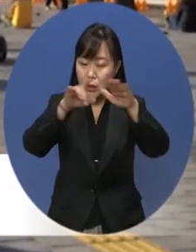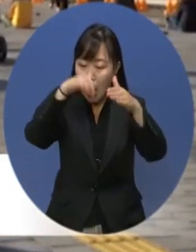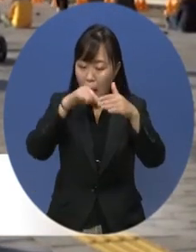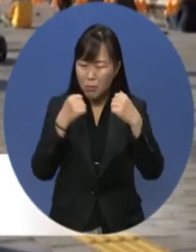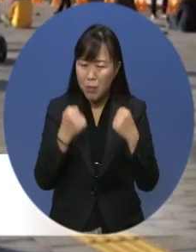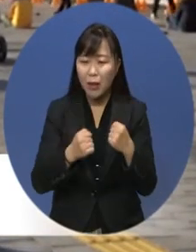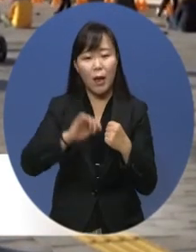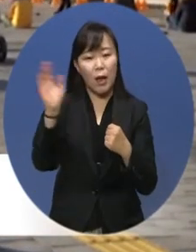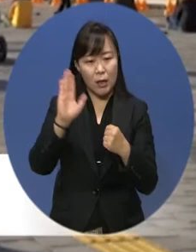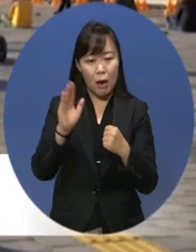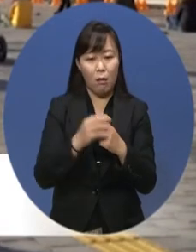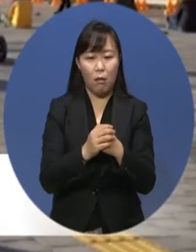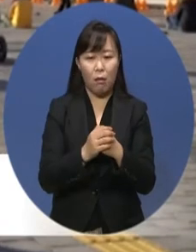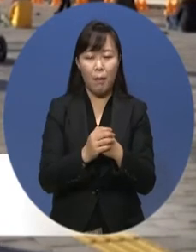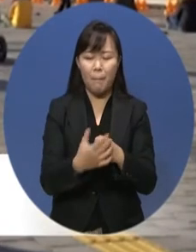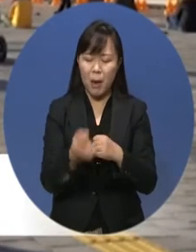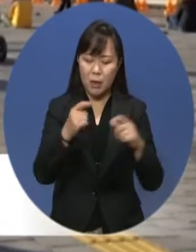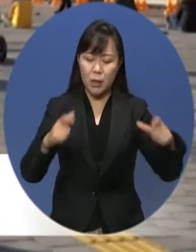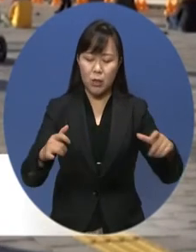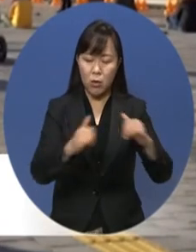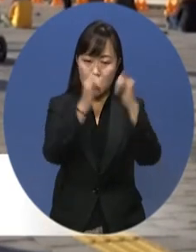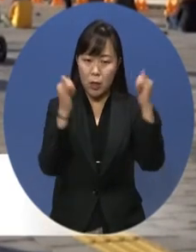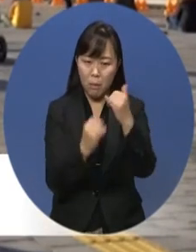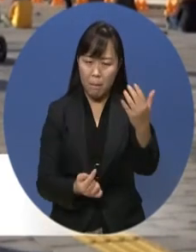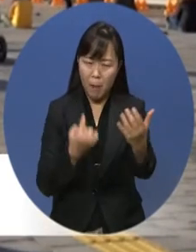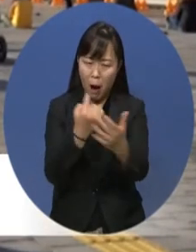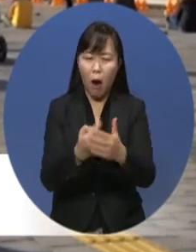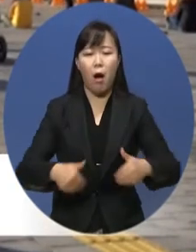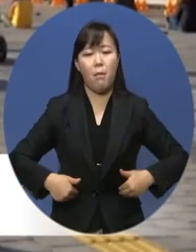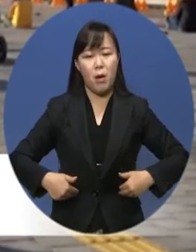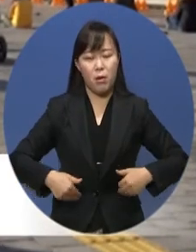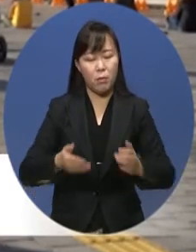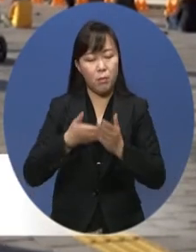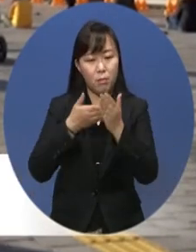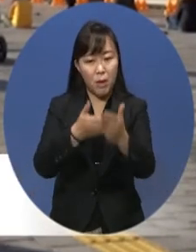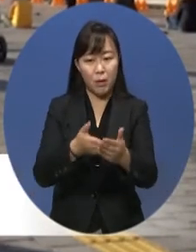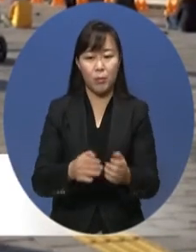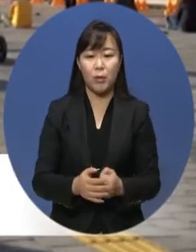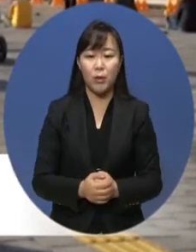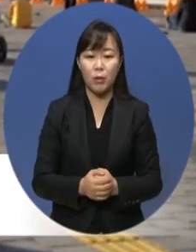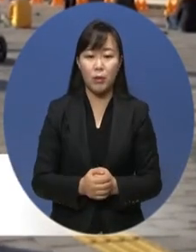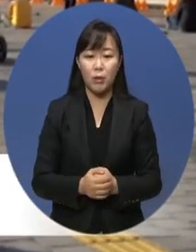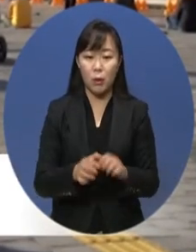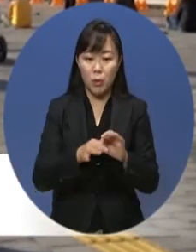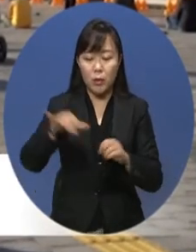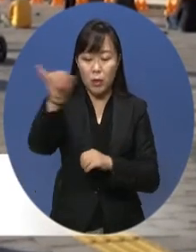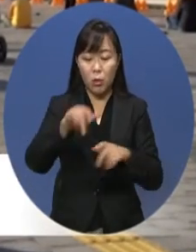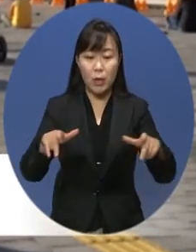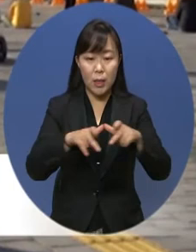있는 것이 아니라 좀 지역사회로 빠르게 나올 수 있도록 지원해야 된다라고 요구하고 있고요. 그것을